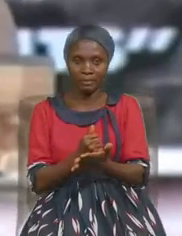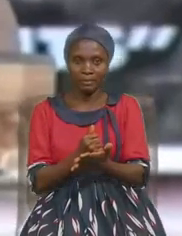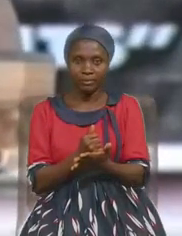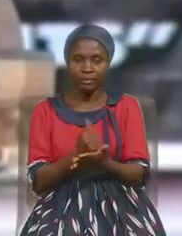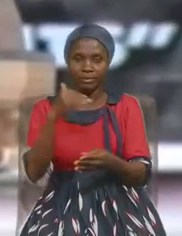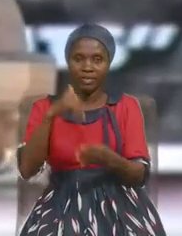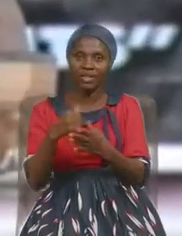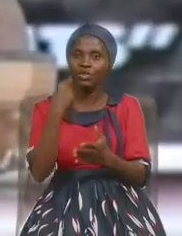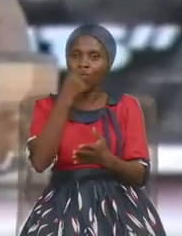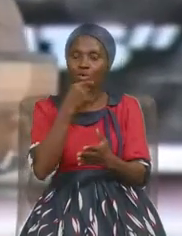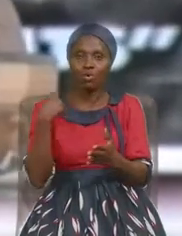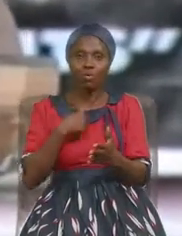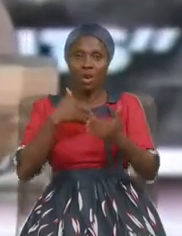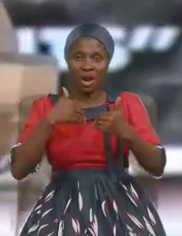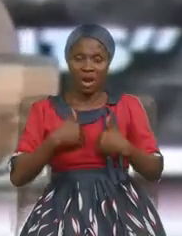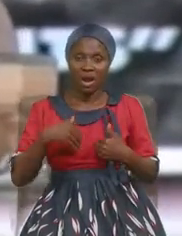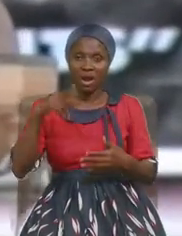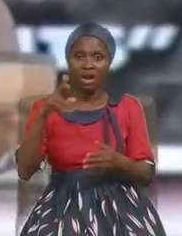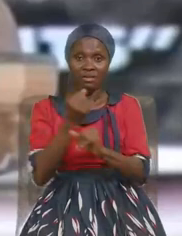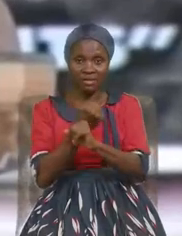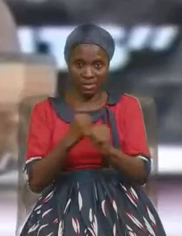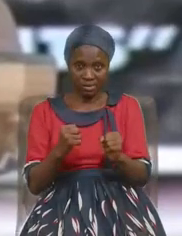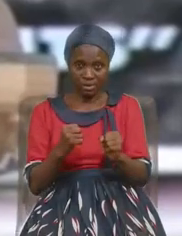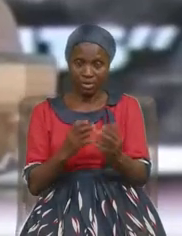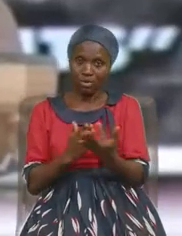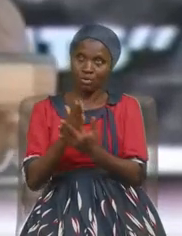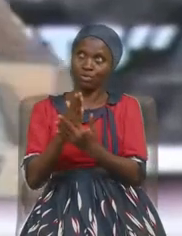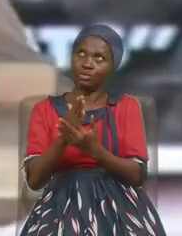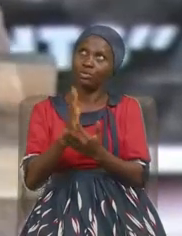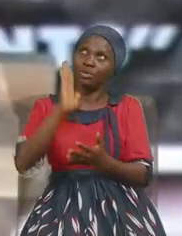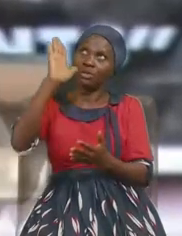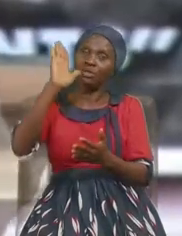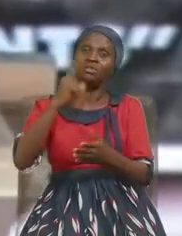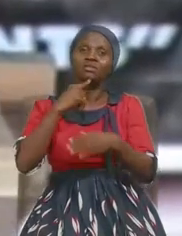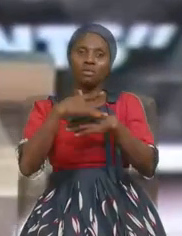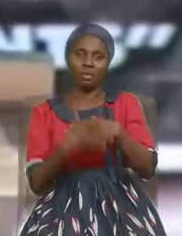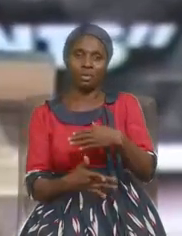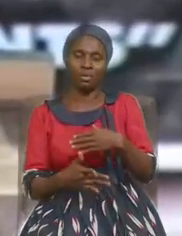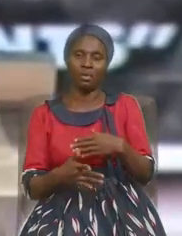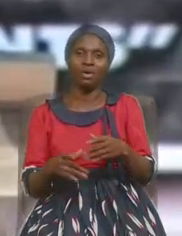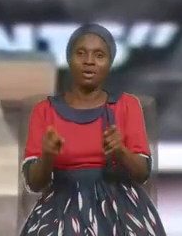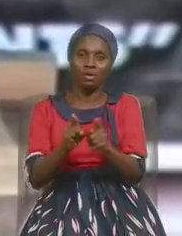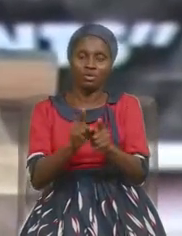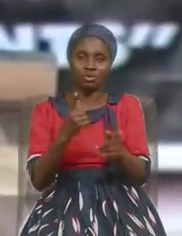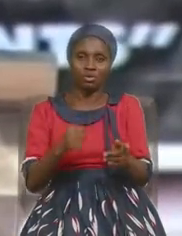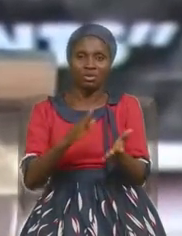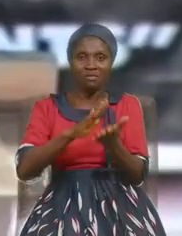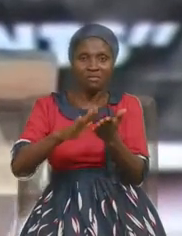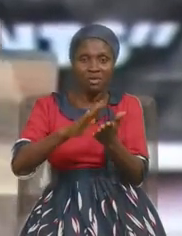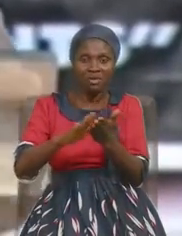en qui nous avons la rédemption par son sang, la rémission des